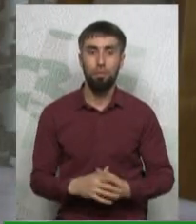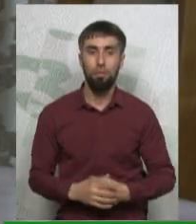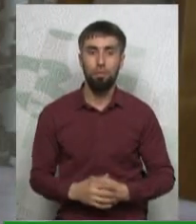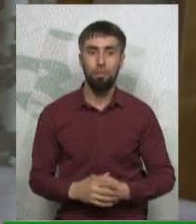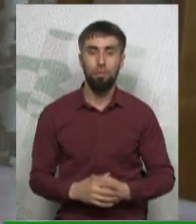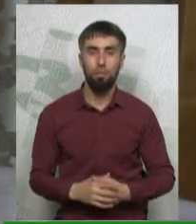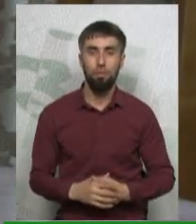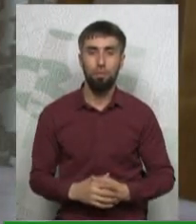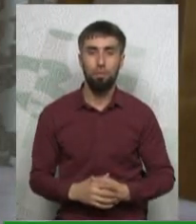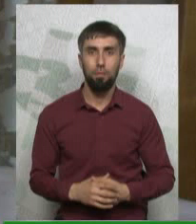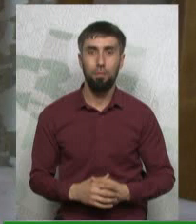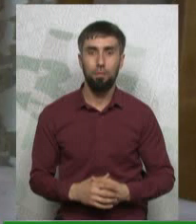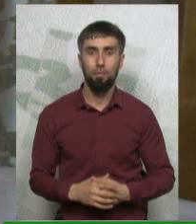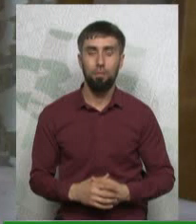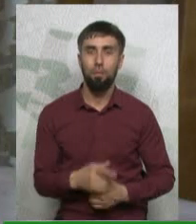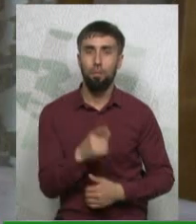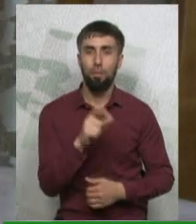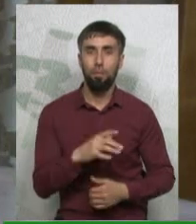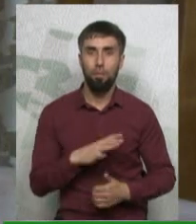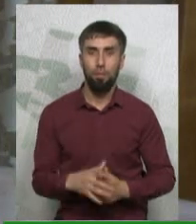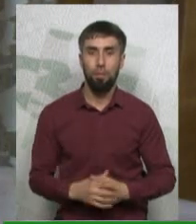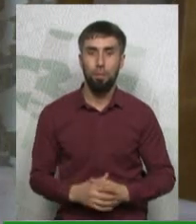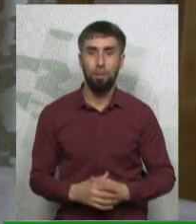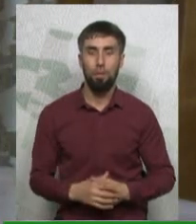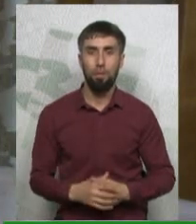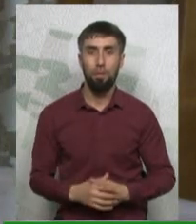Савахта, где-то 56, Сигмарисова, Мехка,